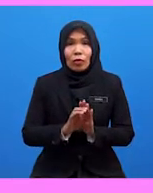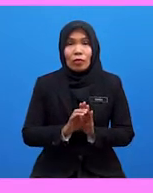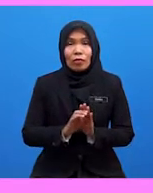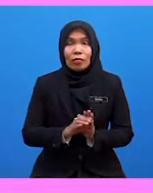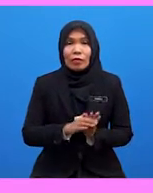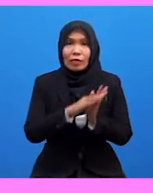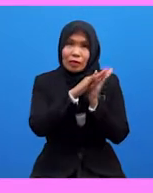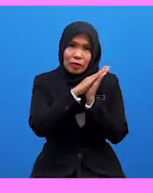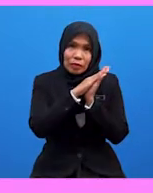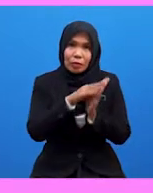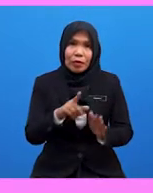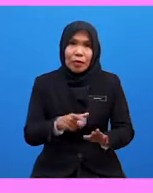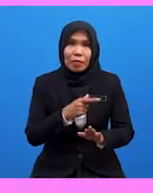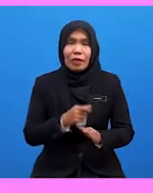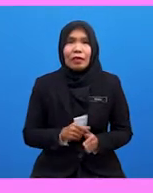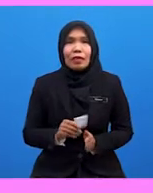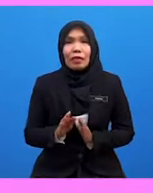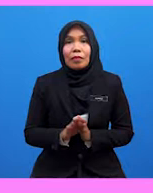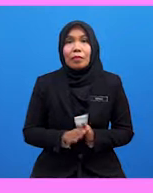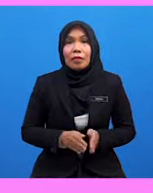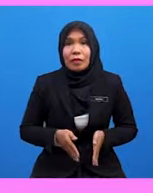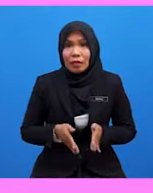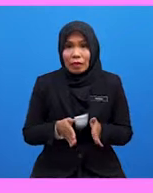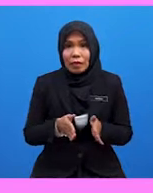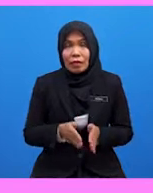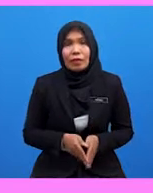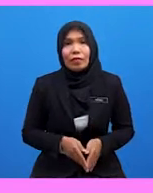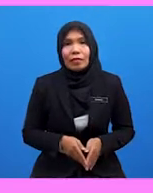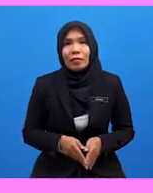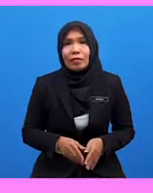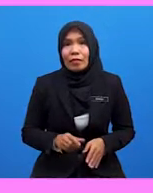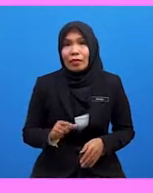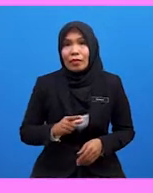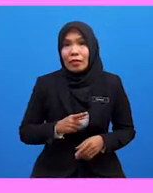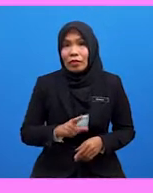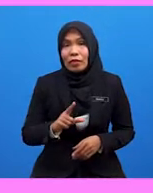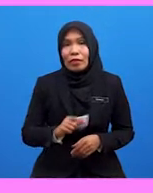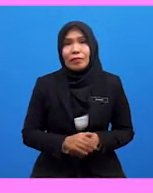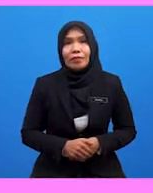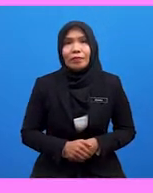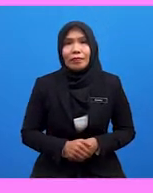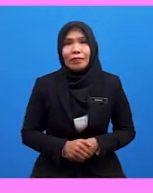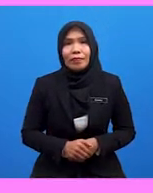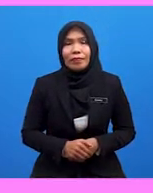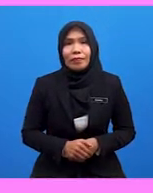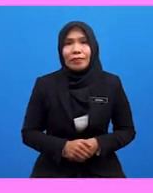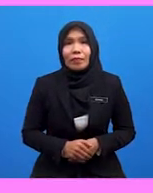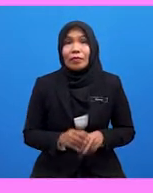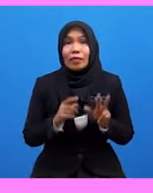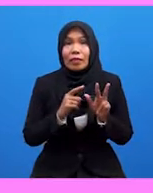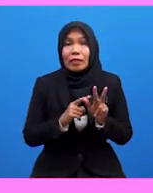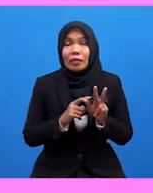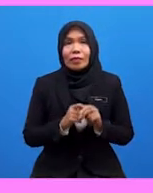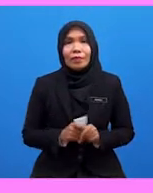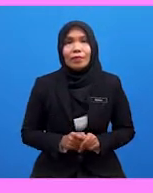apple. Adik masih tidur. Dia bukan abang saya. Amir sangat pandai. Buku itu